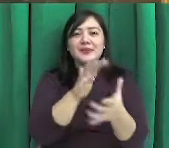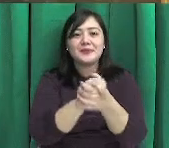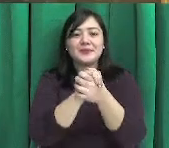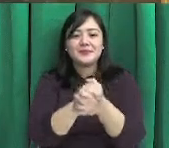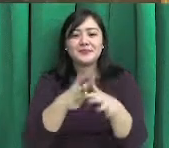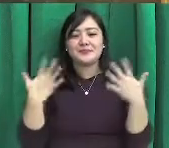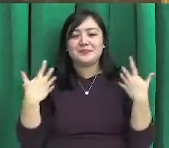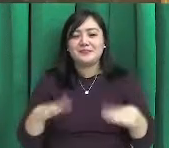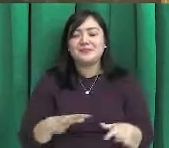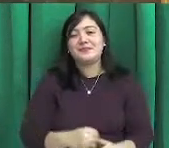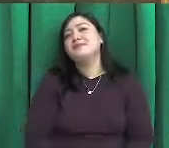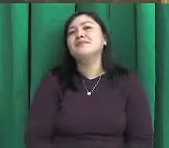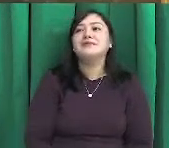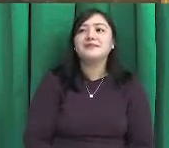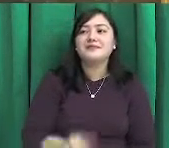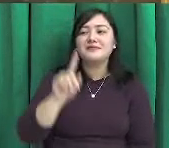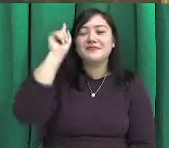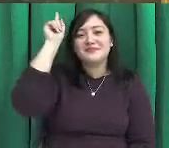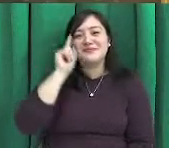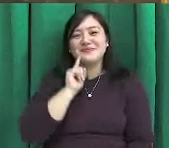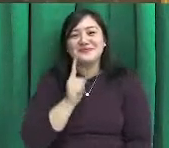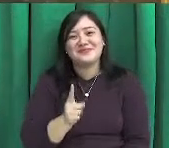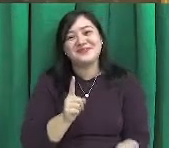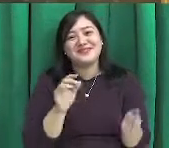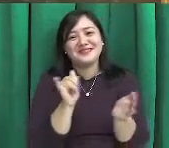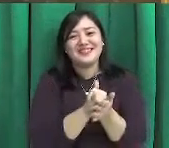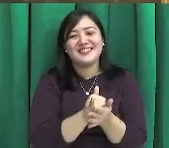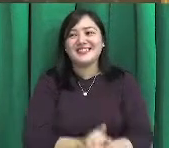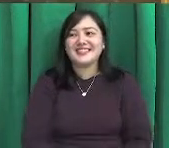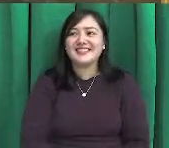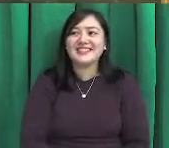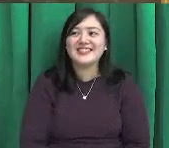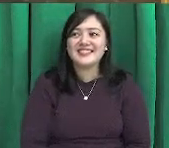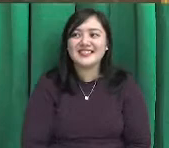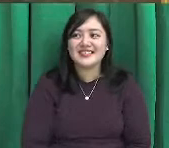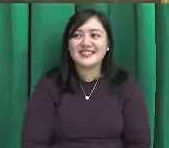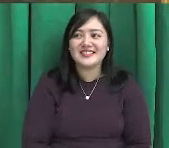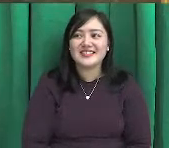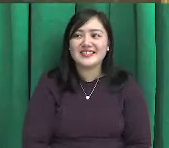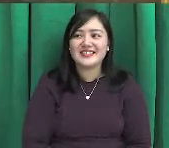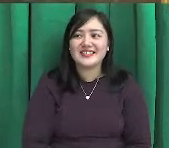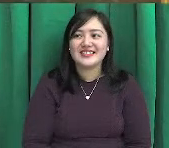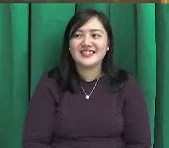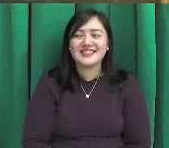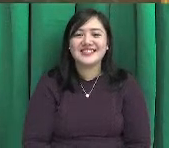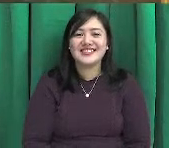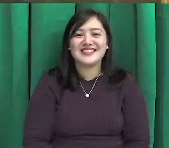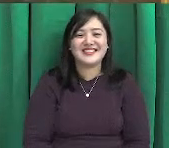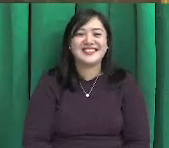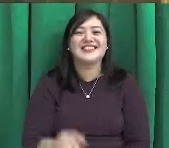po lang. Kung minsan po yung facial expression, magduduling ako sa harapan niya. Siya hindi po, parang pa-cute lagi.